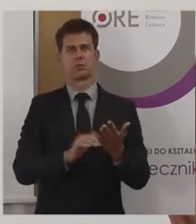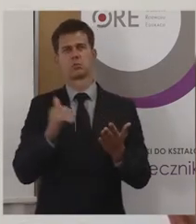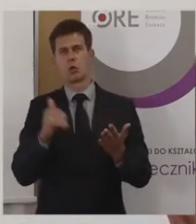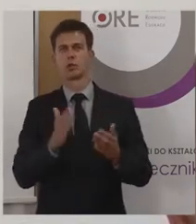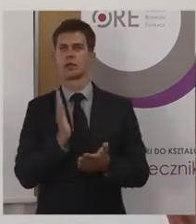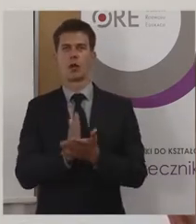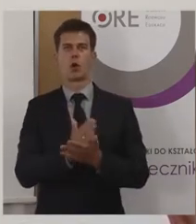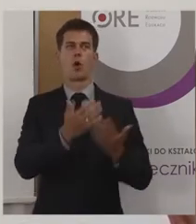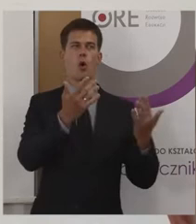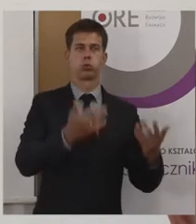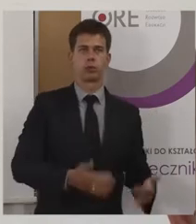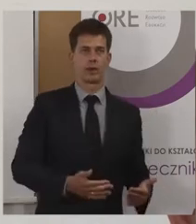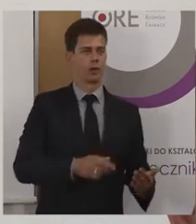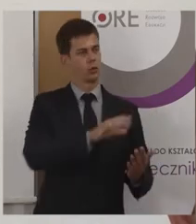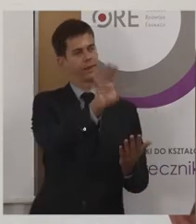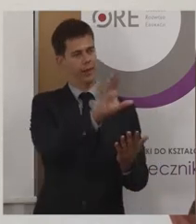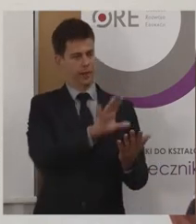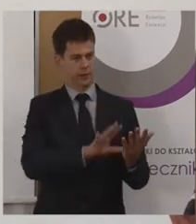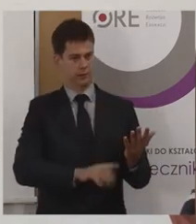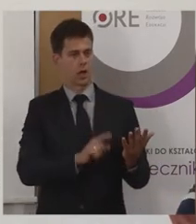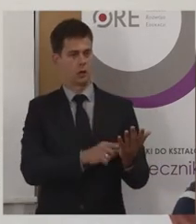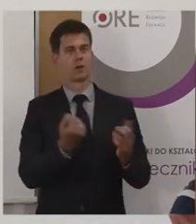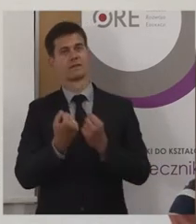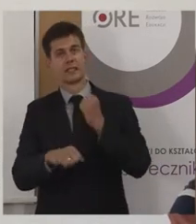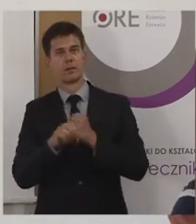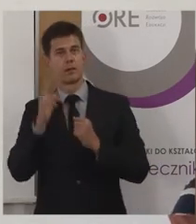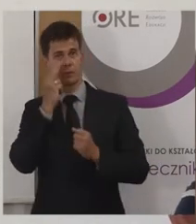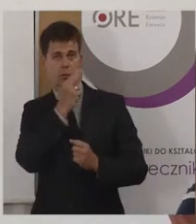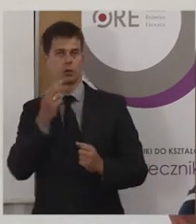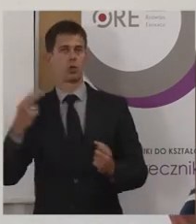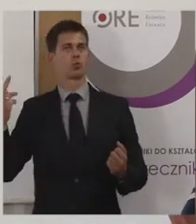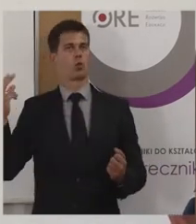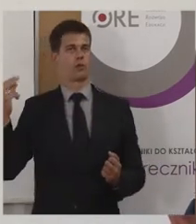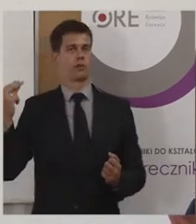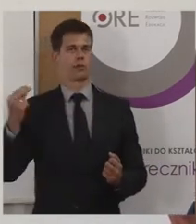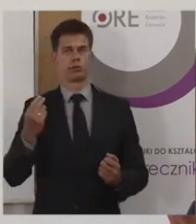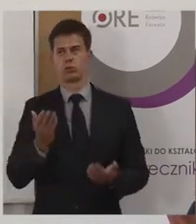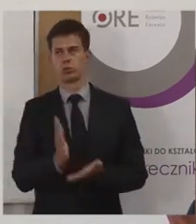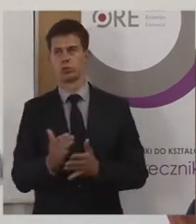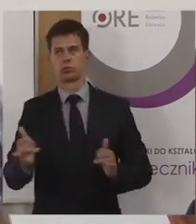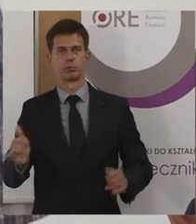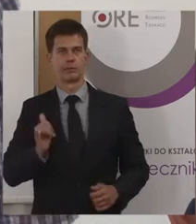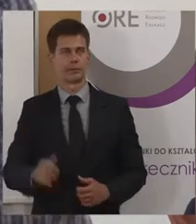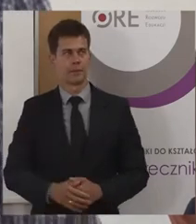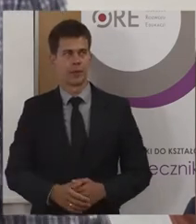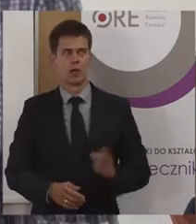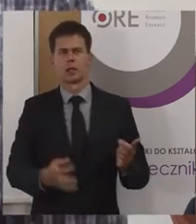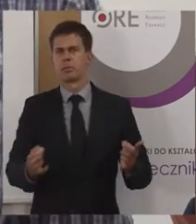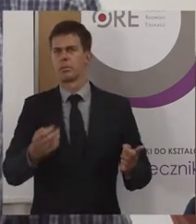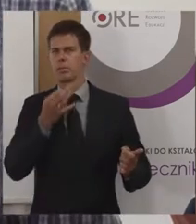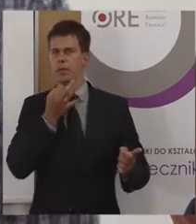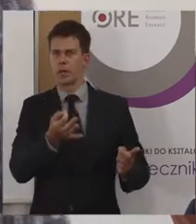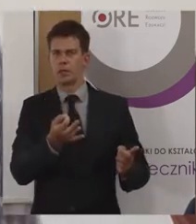są opowiedziane, jakieś tam obrazeczki są też nazwane albo opowiedziane. I w tym momencie taka osoba